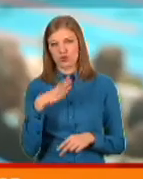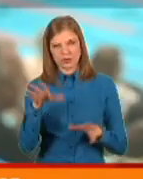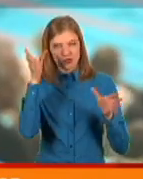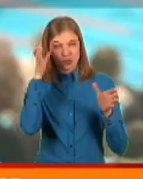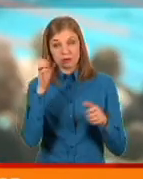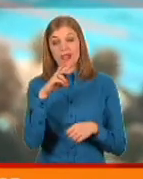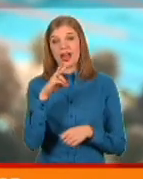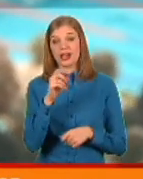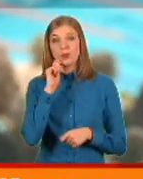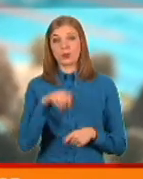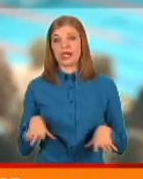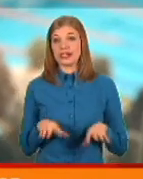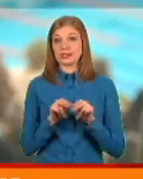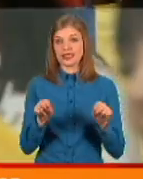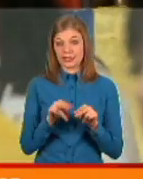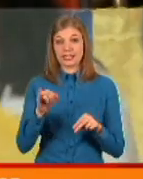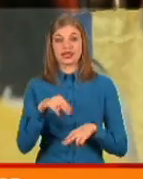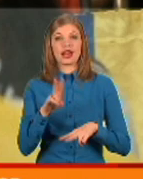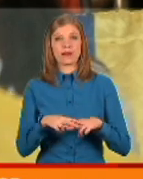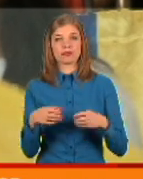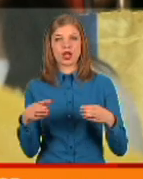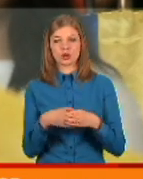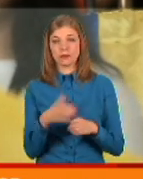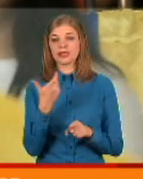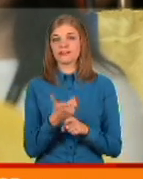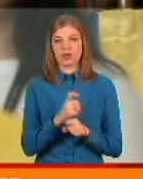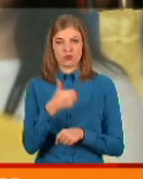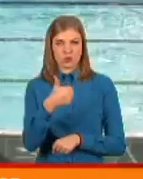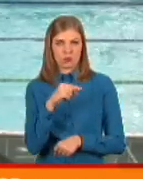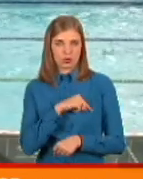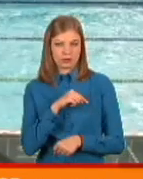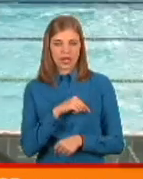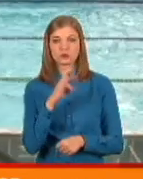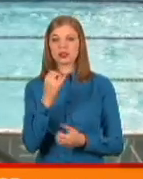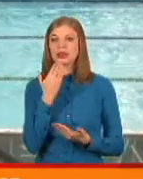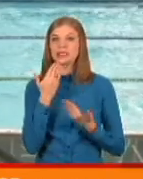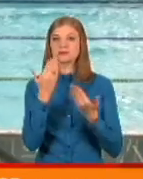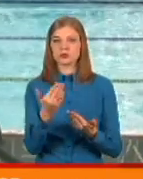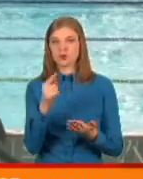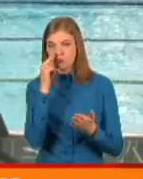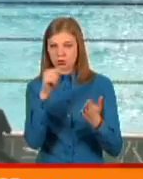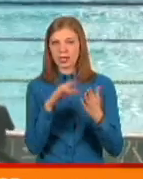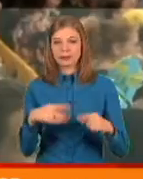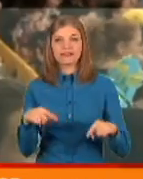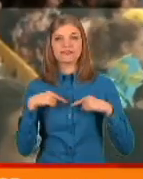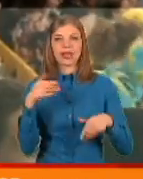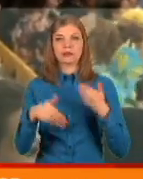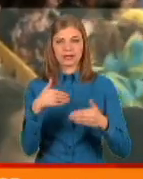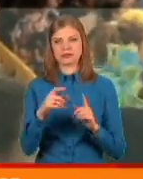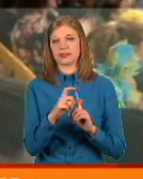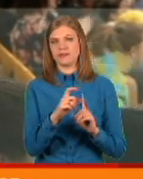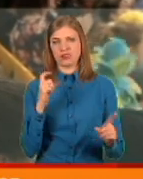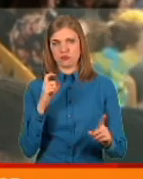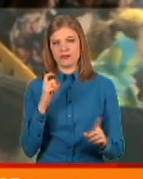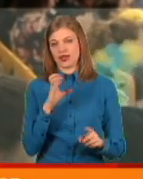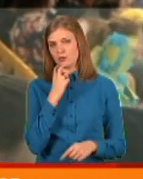наврочити. Втім, українські тренери і капітан команди в напрочуд доброму настрої. На запитання, чи потраплять у фінал плавці,